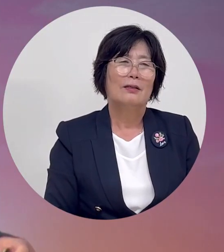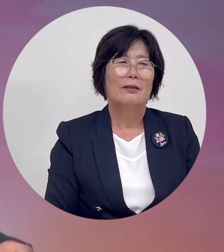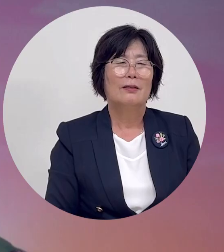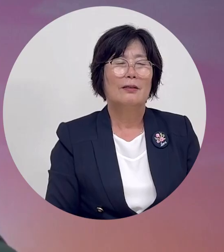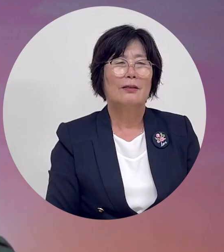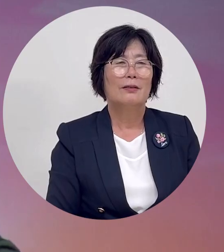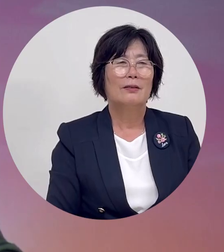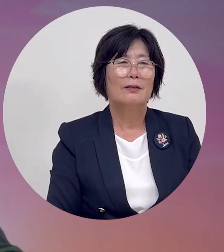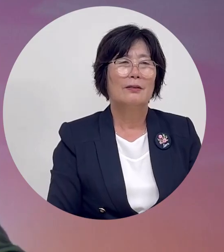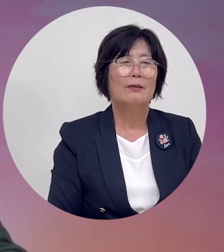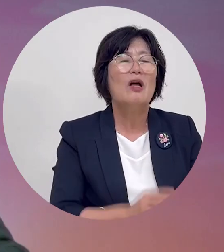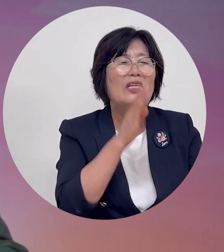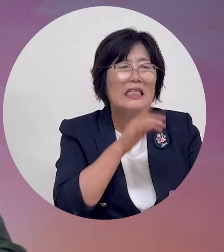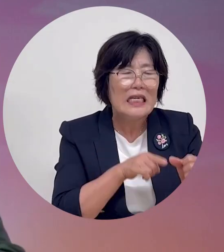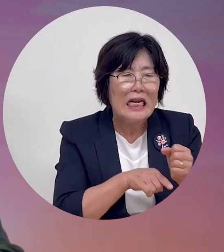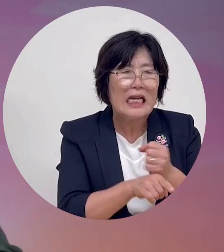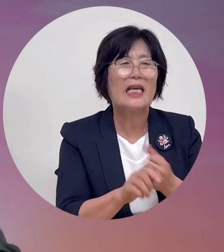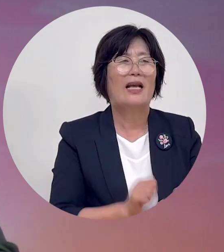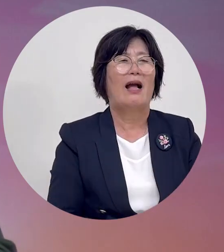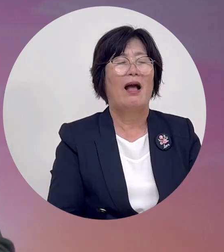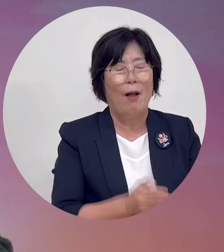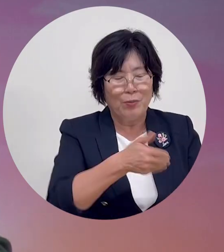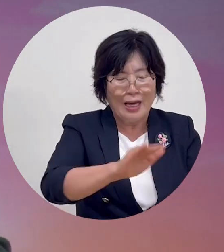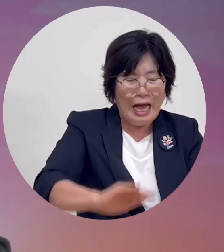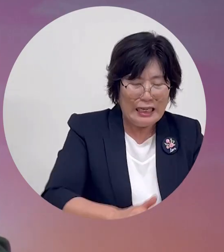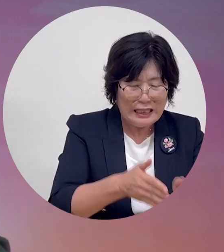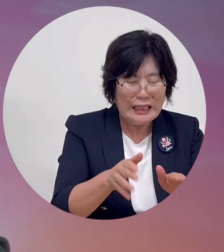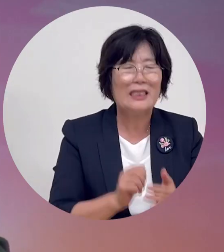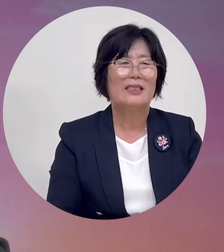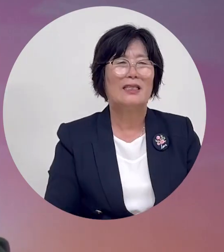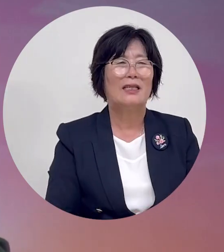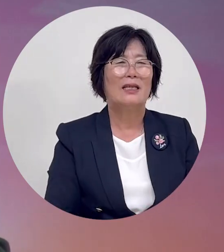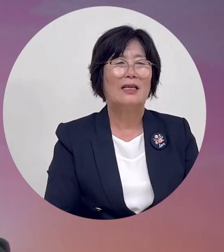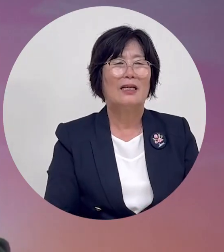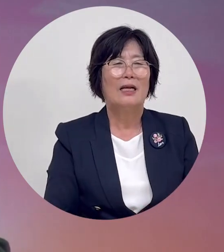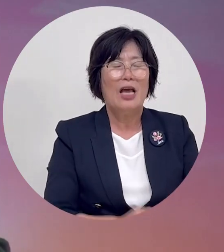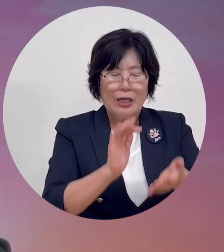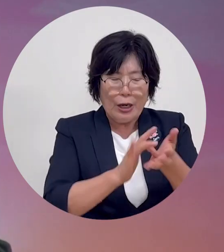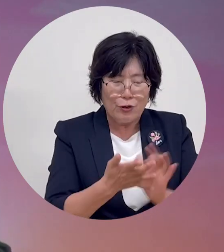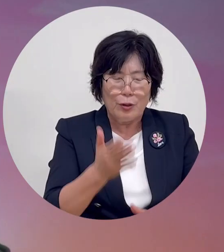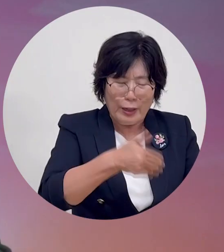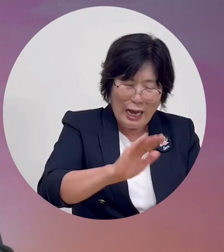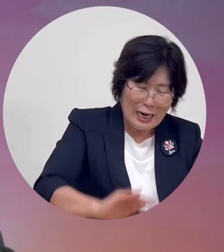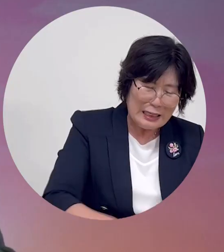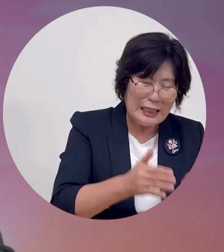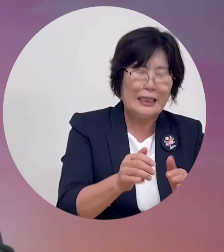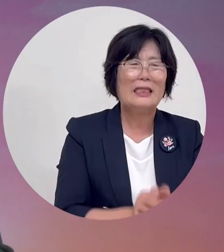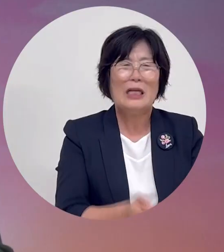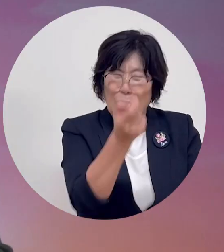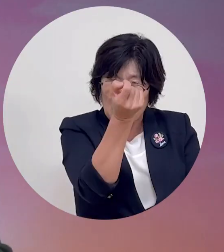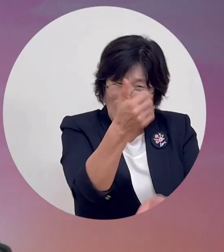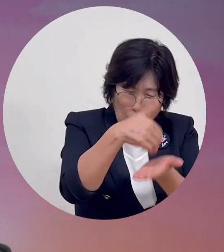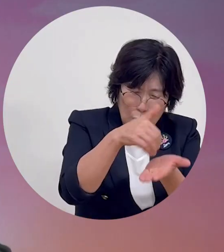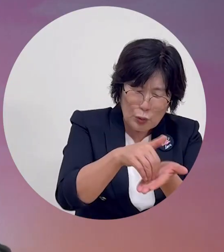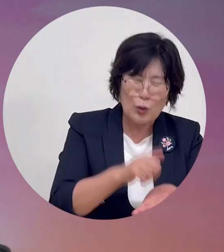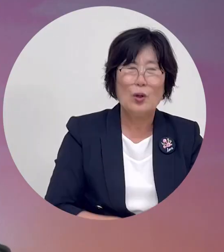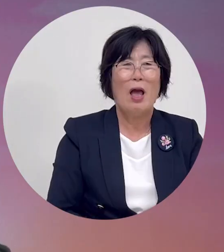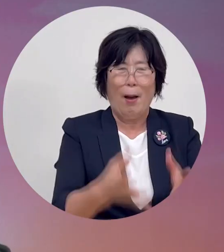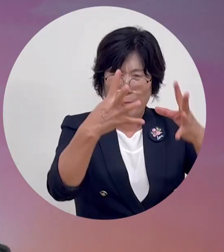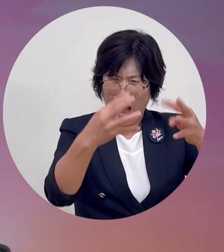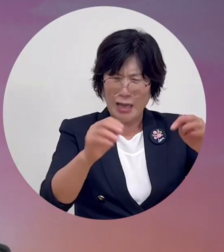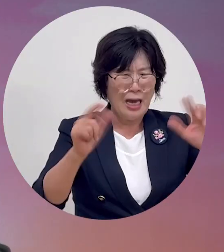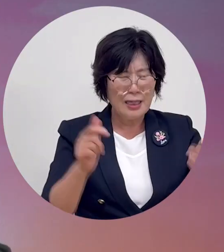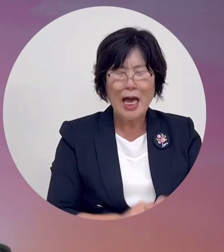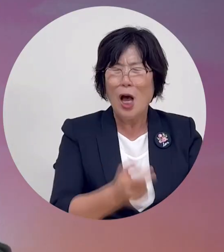자, 진리가 가는 길은요, 진리 예수님의 가는 길은 소수입니다. 다수